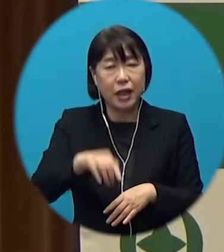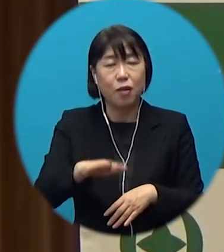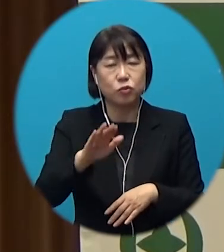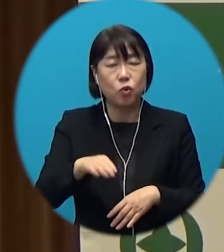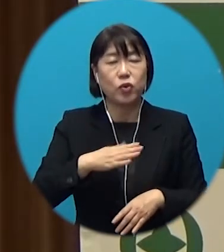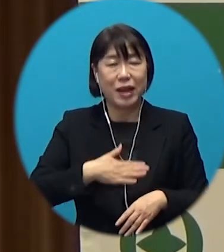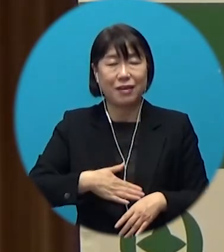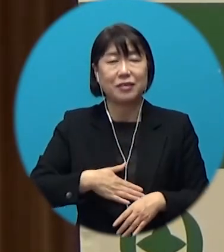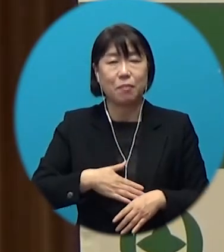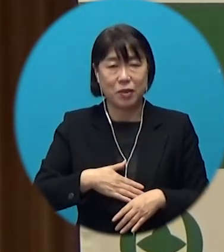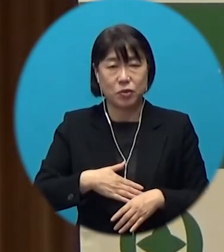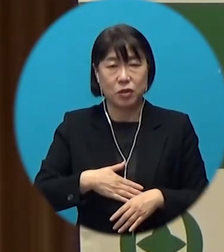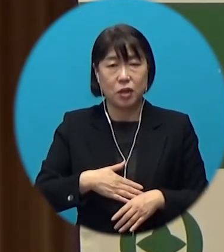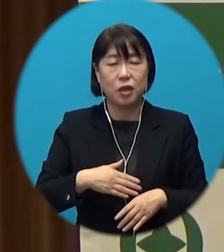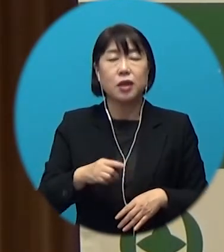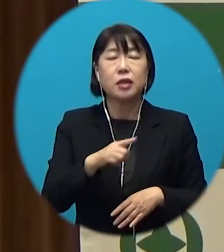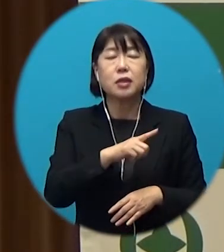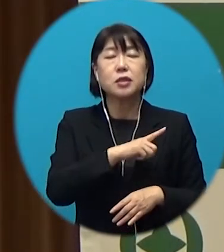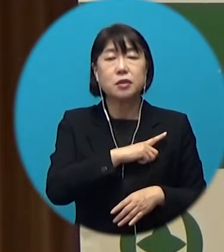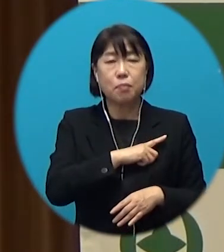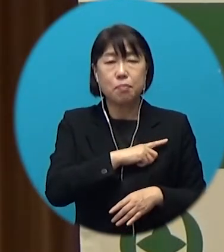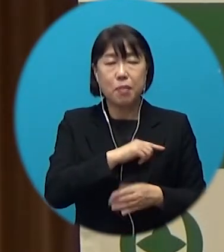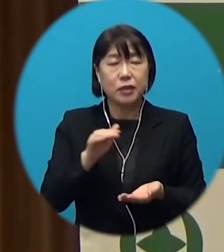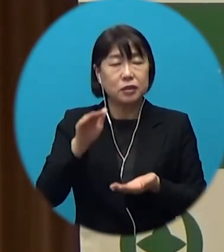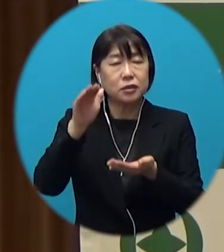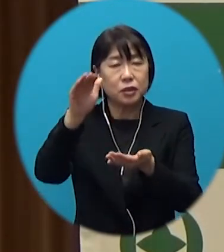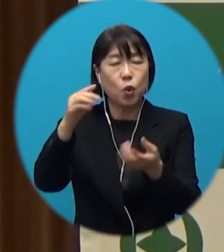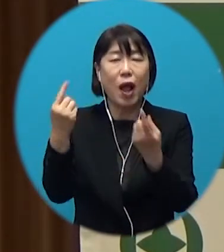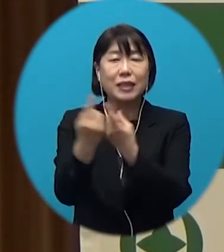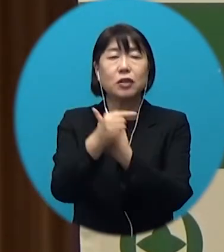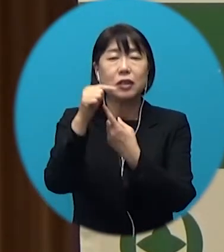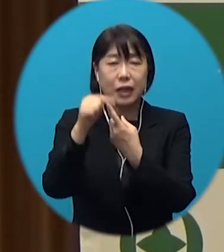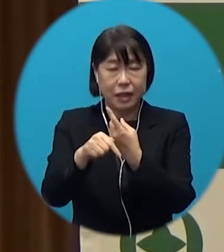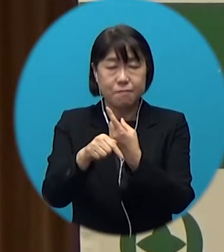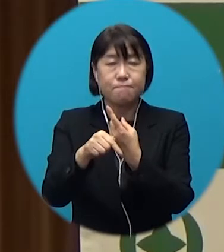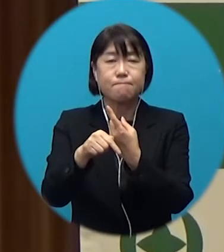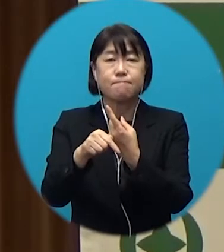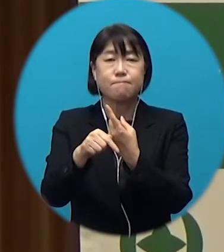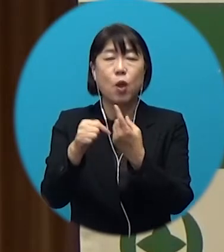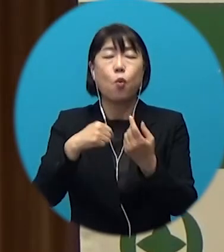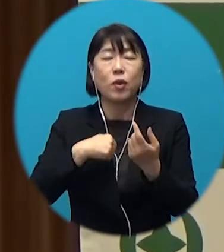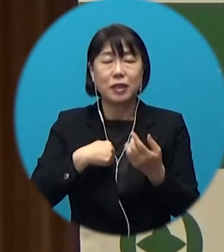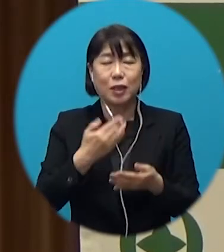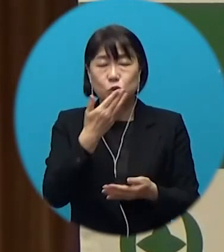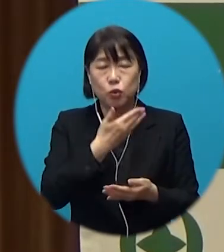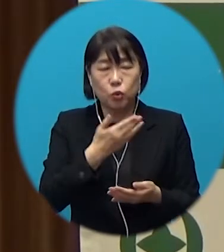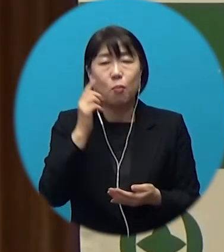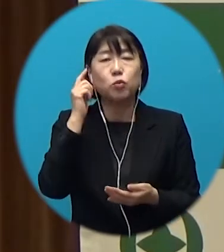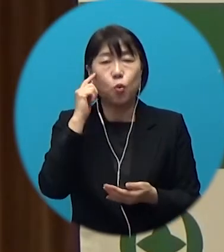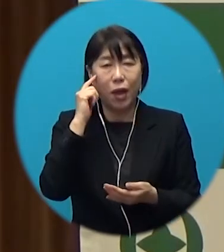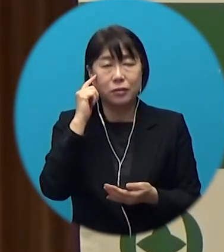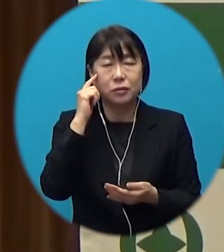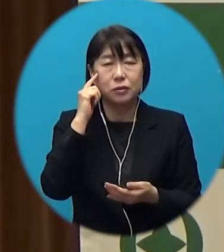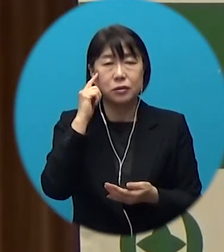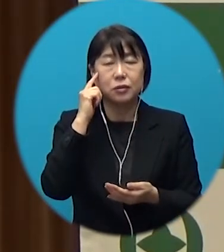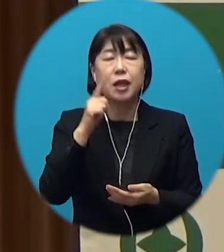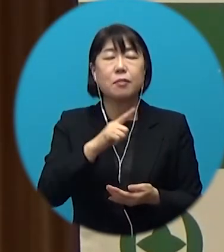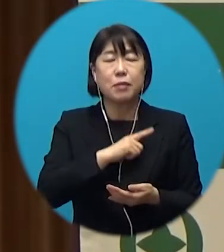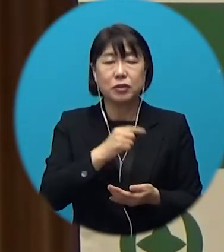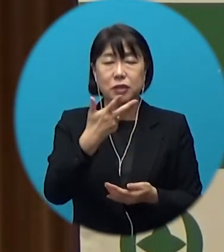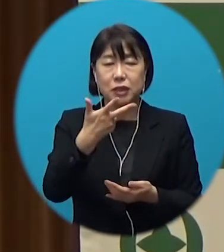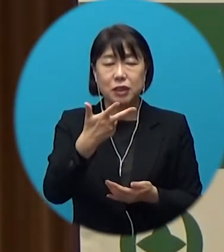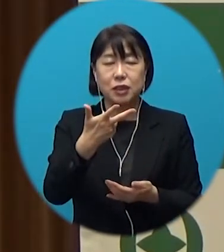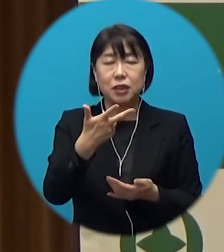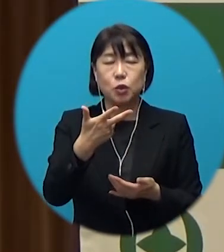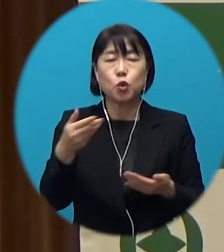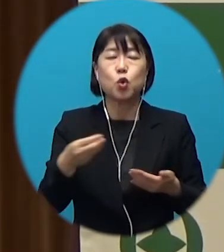ております。で、一番その、ビジョン、指針の改正の中で、策定の中で、私は重要だと思っておりますのは、まず市の職員、各部